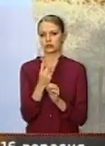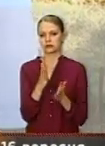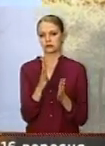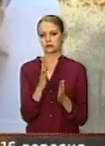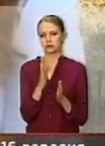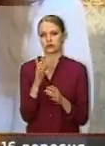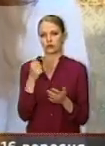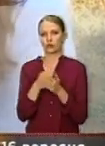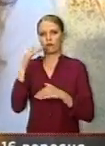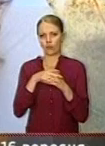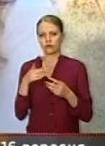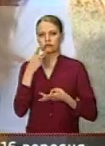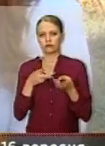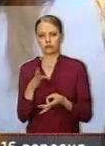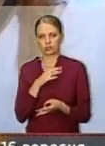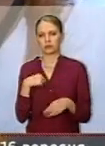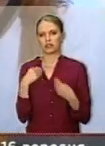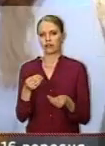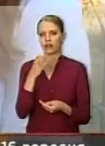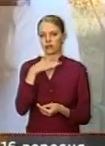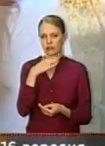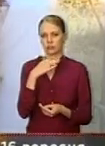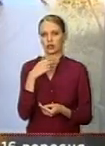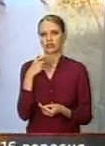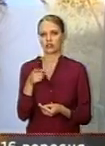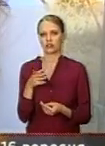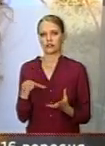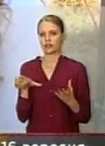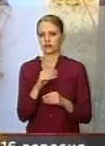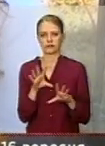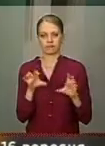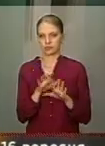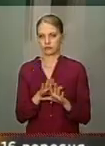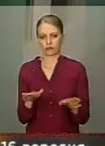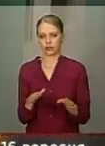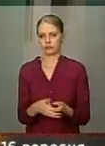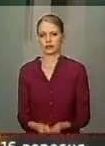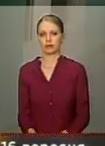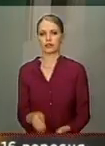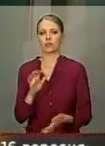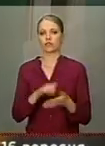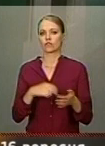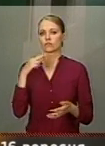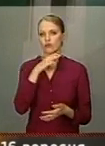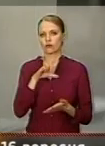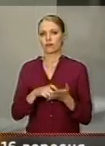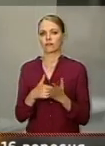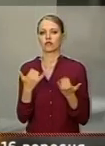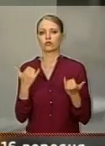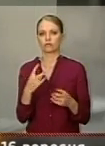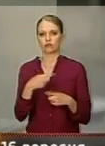до вечора вона ще рвала. Тоді ми давали якісь таблетки, вона це все не сприймалося. Через отруєння у класах